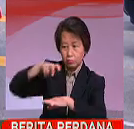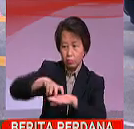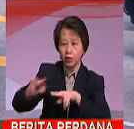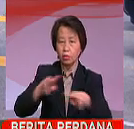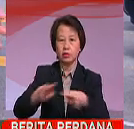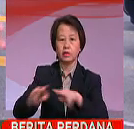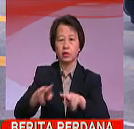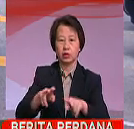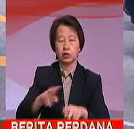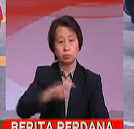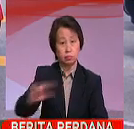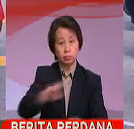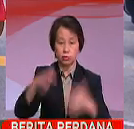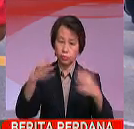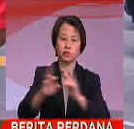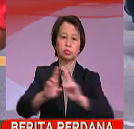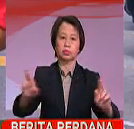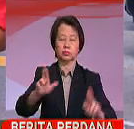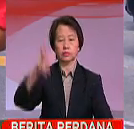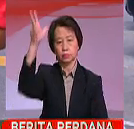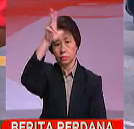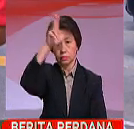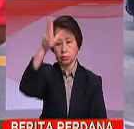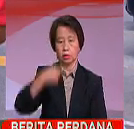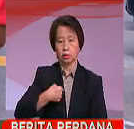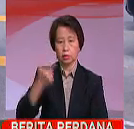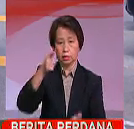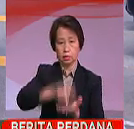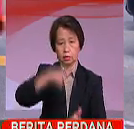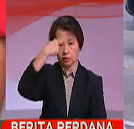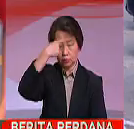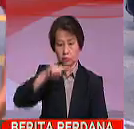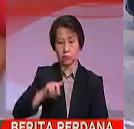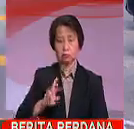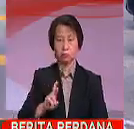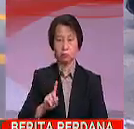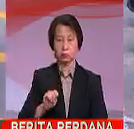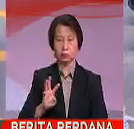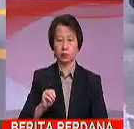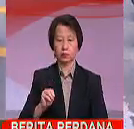perkhidmatan pengangkutan awam yang telah disediakan kerajaan. Muhammad Ashraf Ishak, Berita RTM.